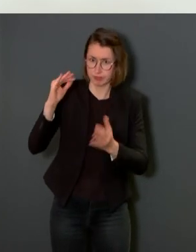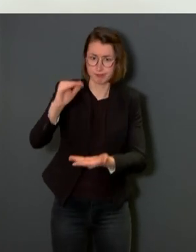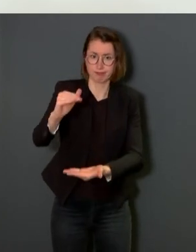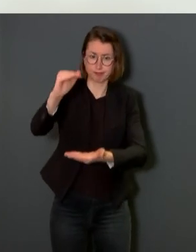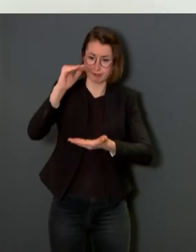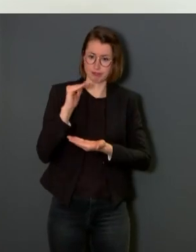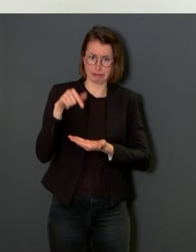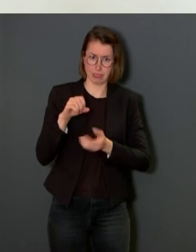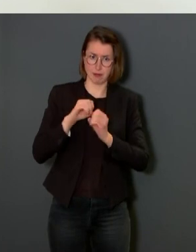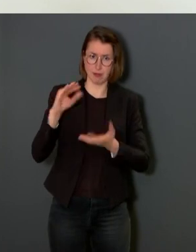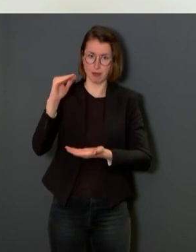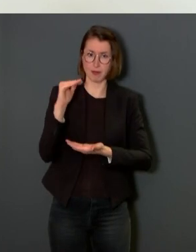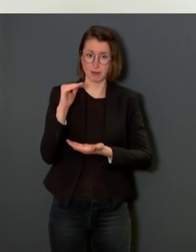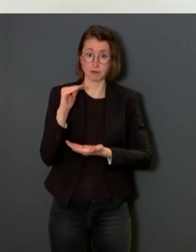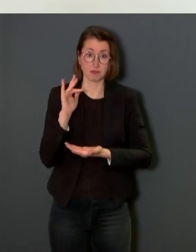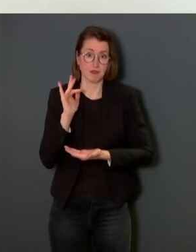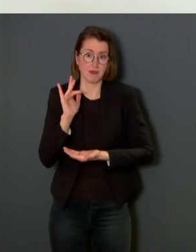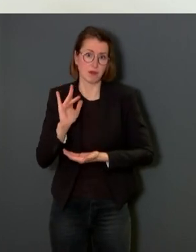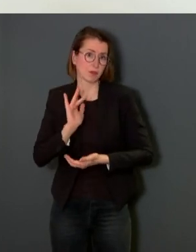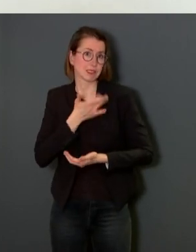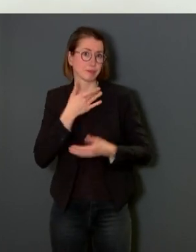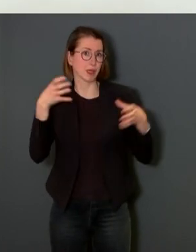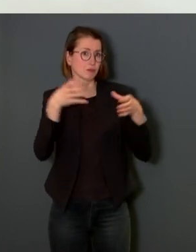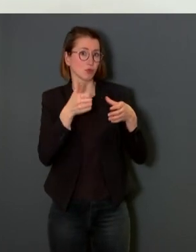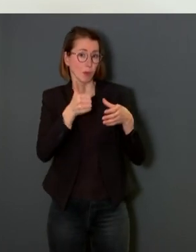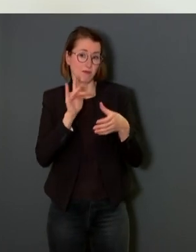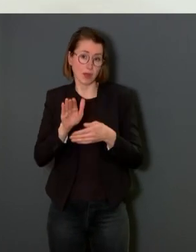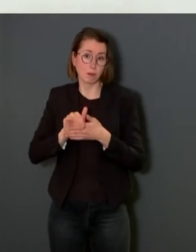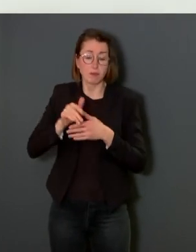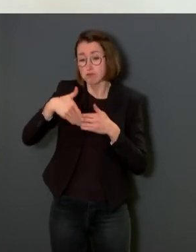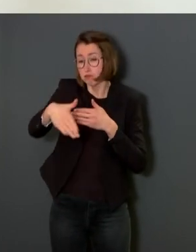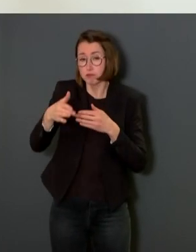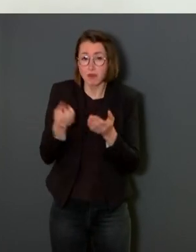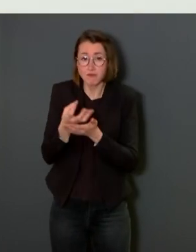cela, on demanderait aux experts de vous donner plus de détails par rapport à ça. OK, bedankt.